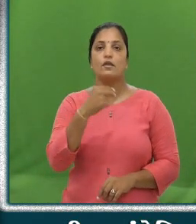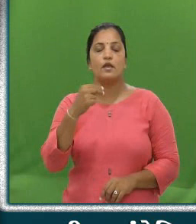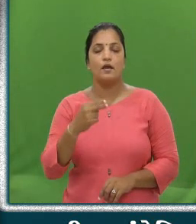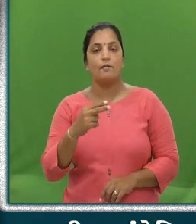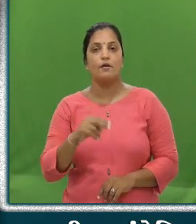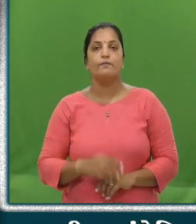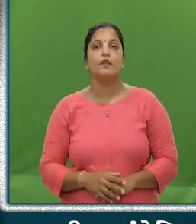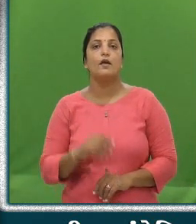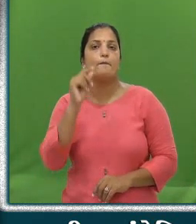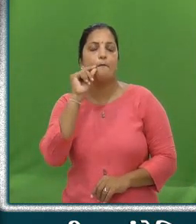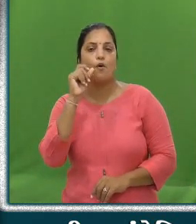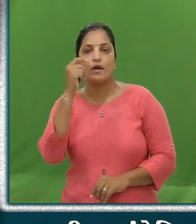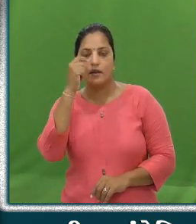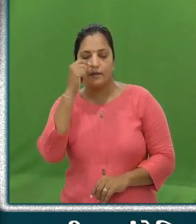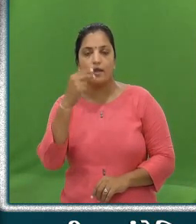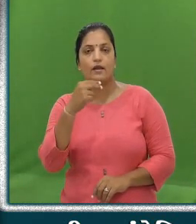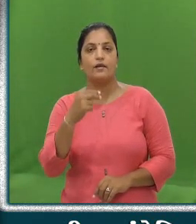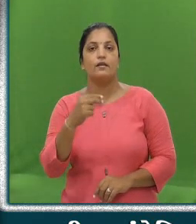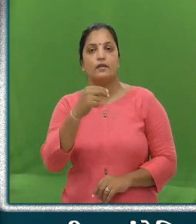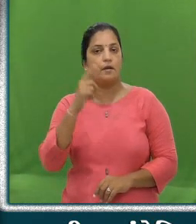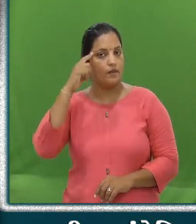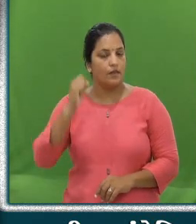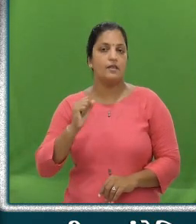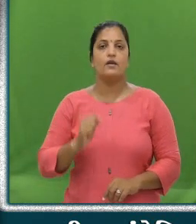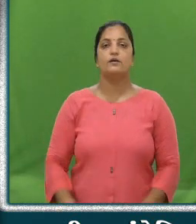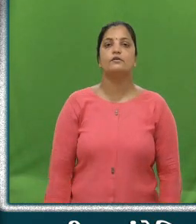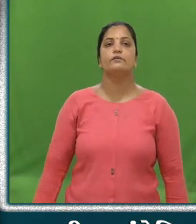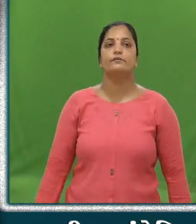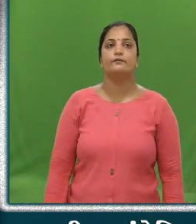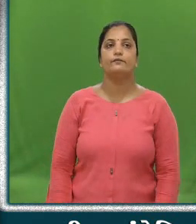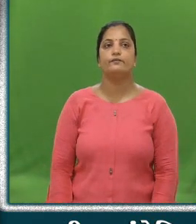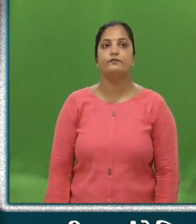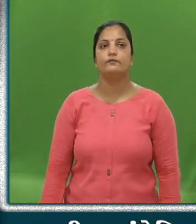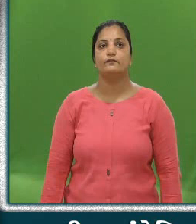પ્રયોજીશું બરોબર એટલે આ વસ્તુ આપણે ધ્યાન રાખવાની છે